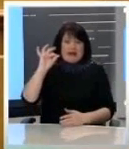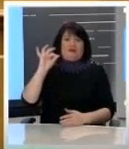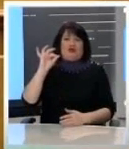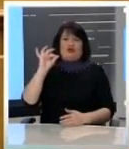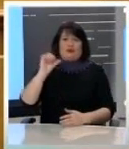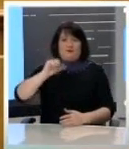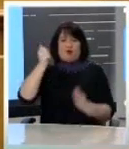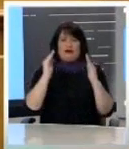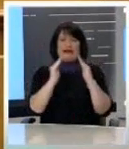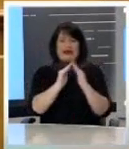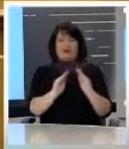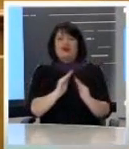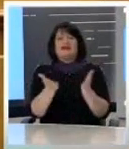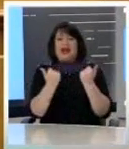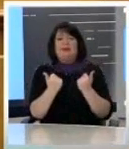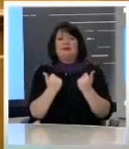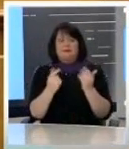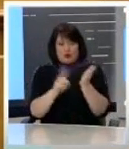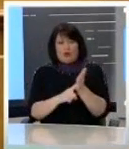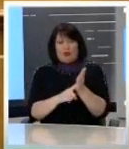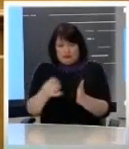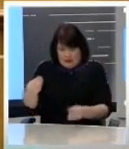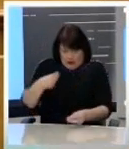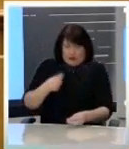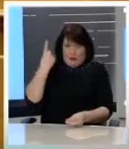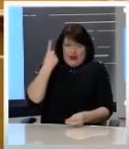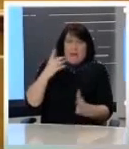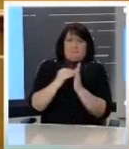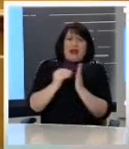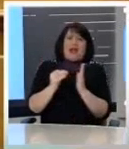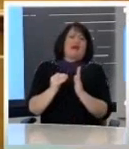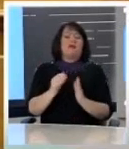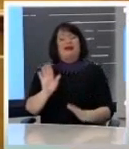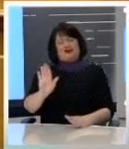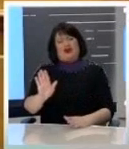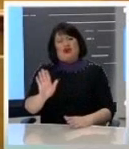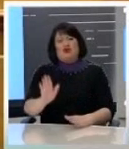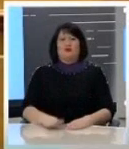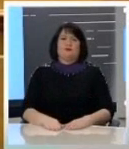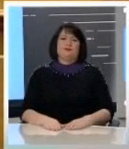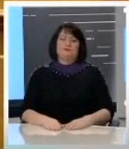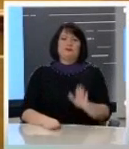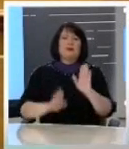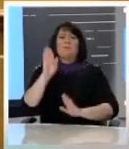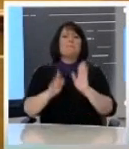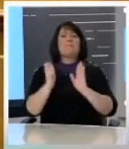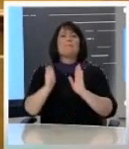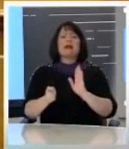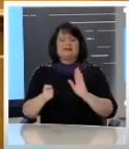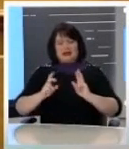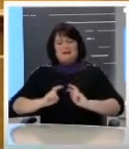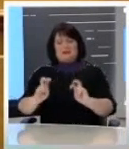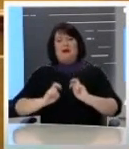κατοικίας που να μην έχει προστατευτεί με βάση τον ισχύοντα νόμο. Παρακαλώ, ας πείστε. Πληστηριασμοί.